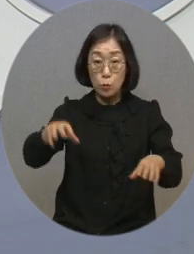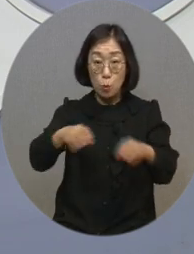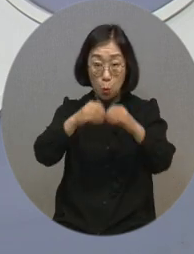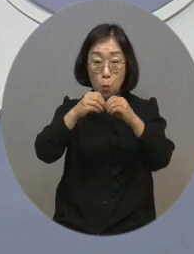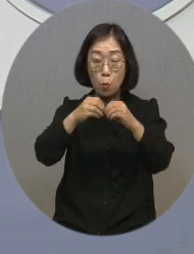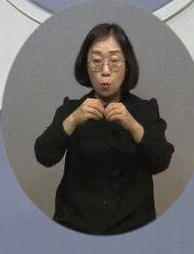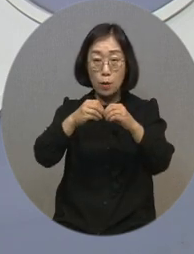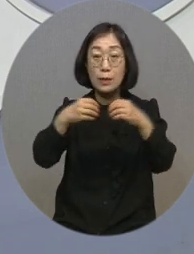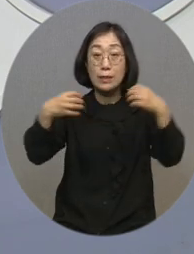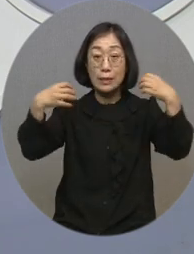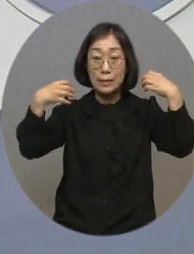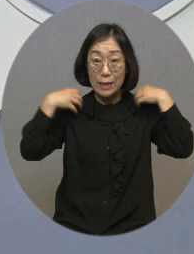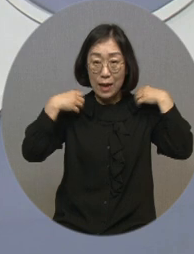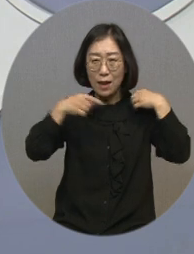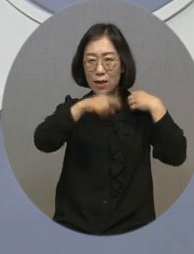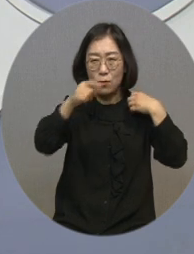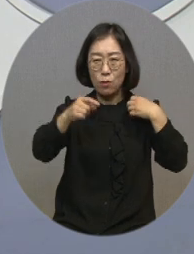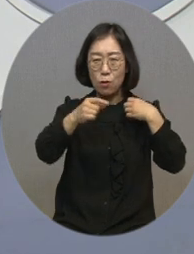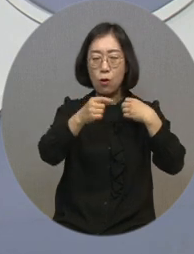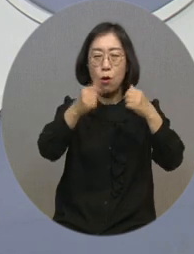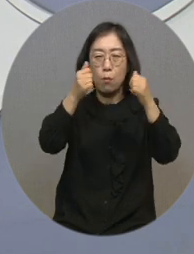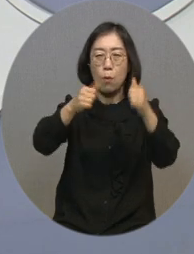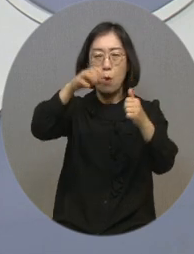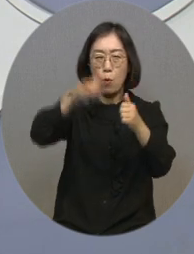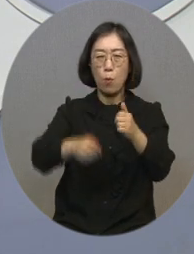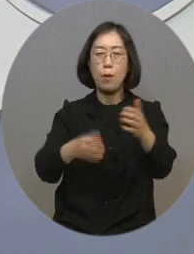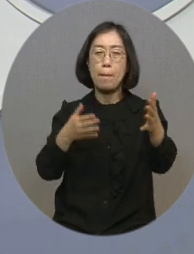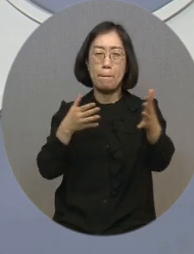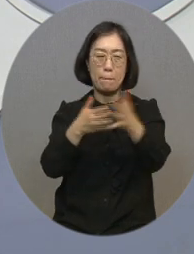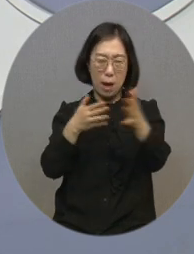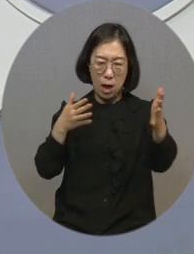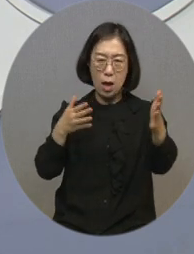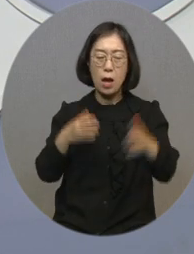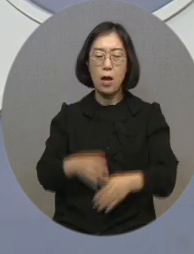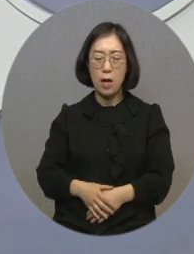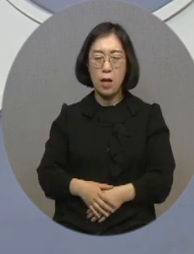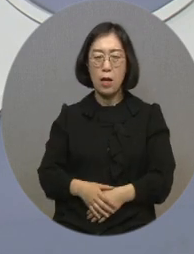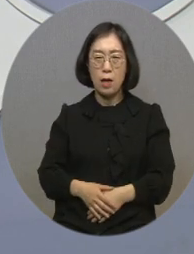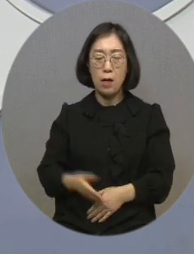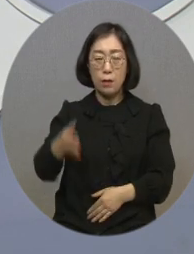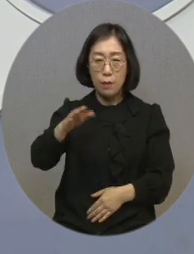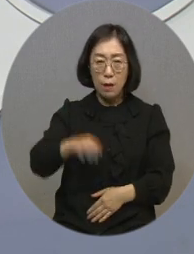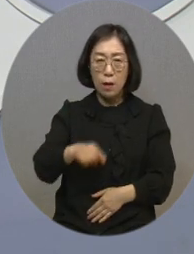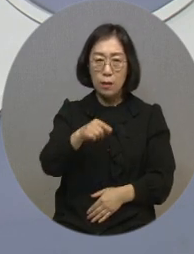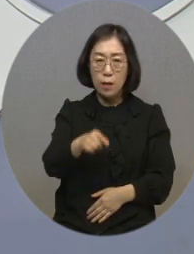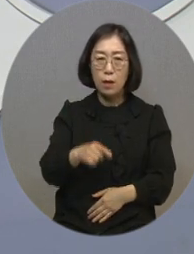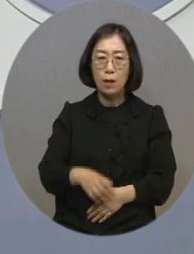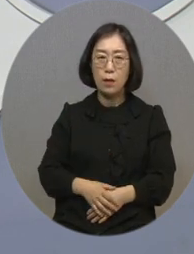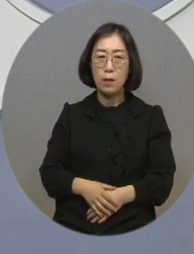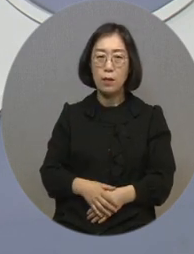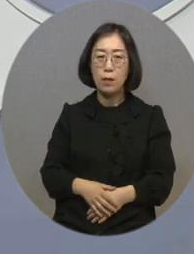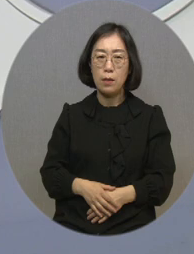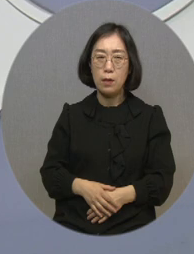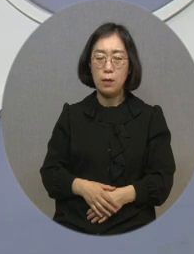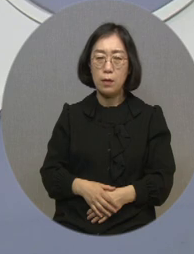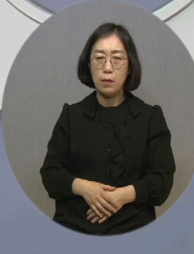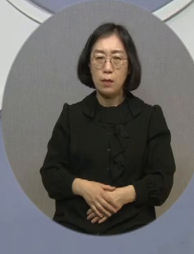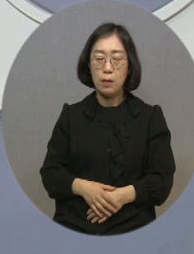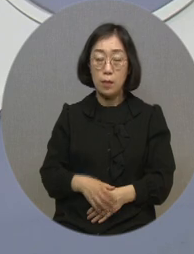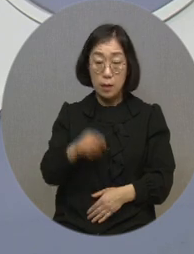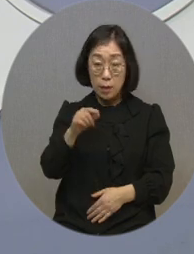결국 법원에서는 받아들여지진 않았습니다. 그게 법적으로. 근데 아마 근데 그게 조금만 그래도 그 씨앗이